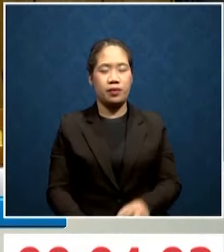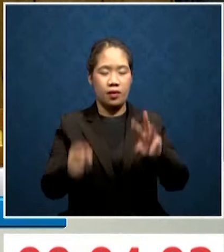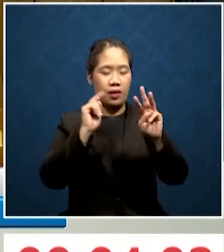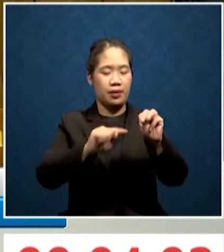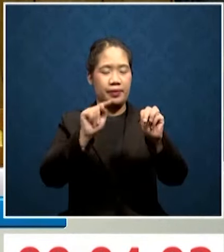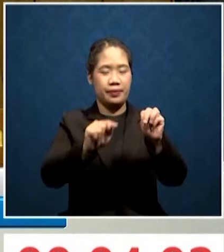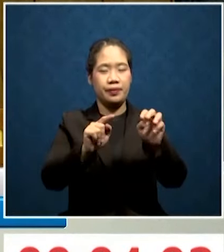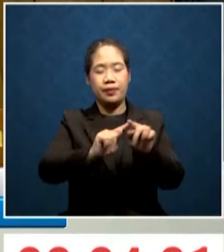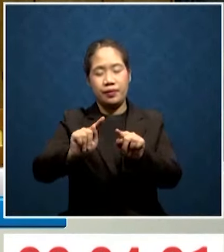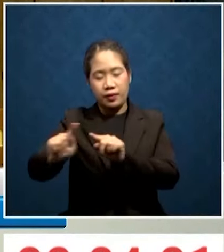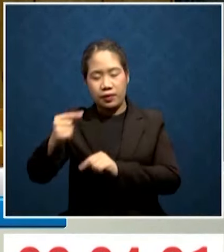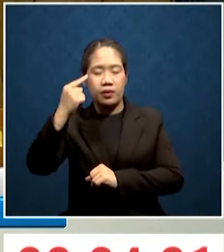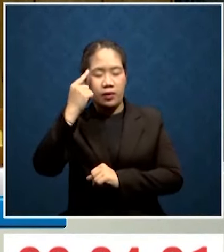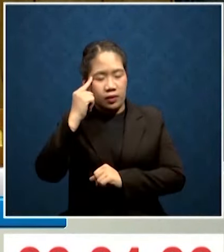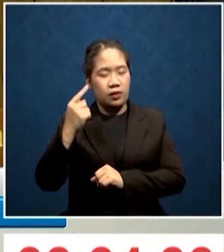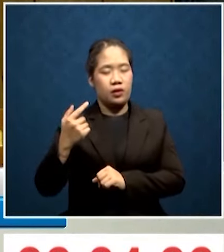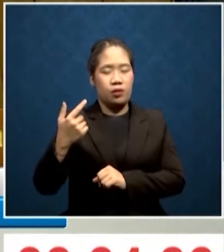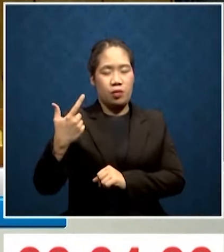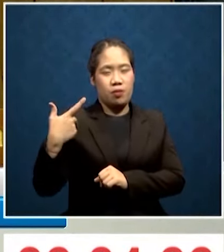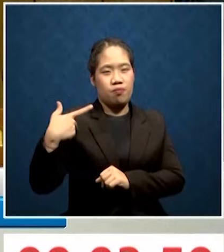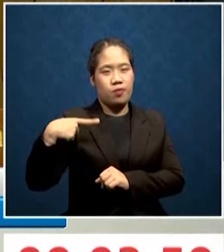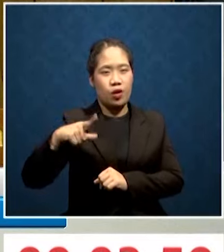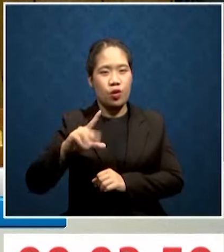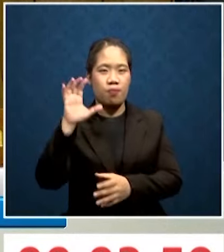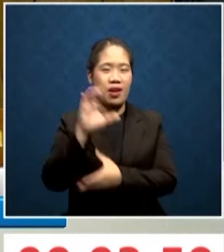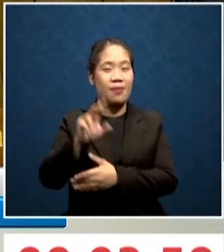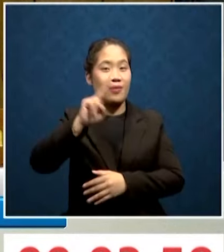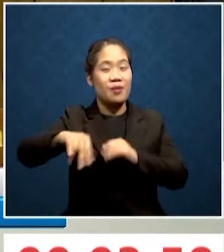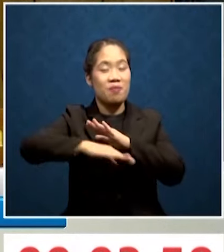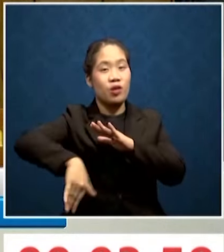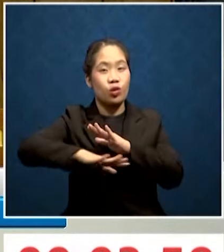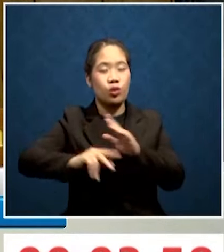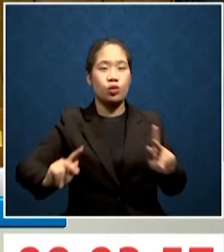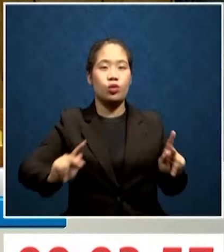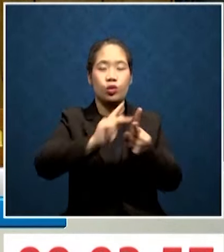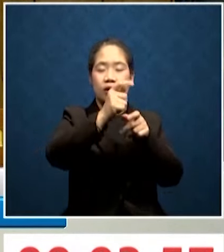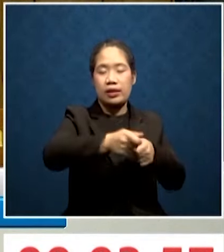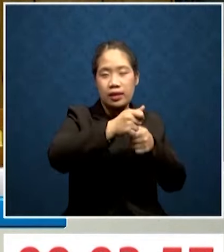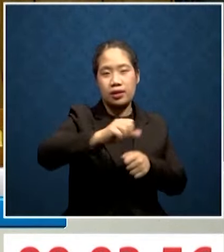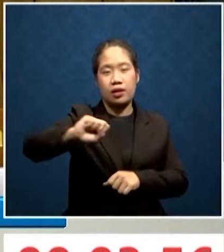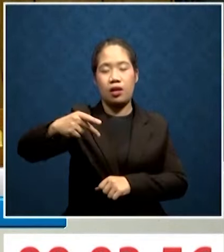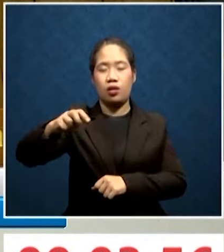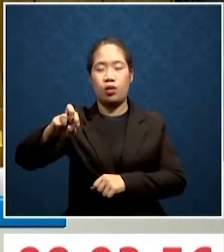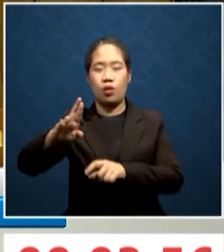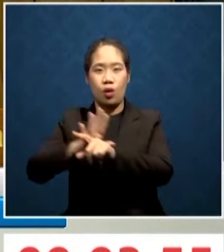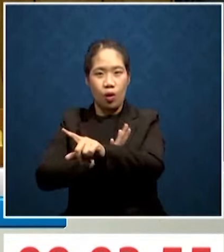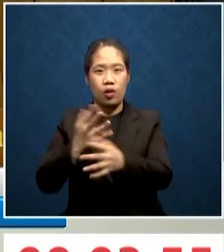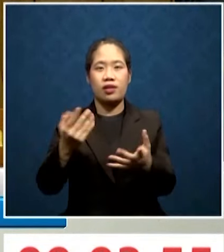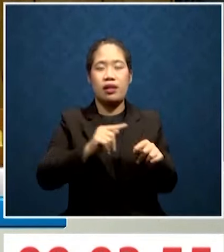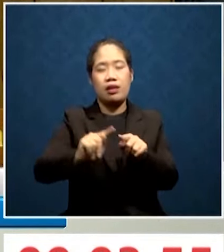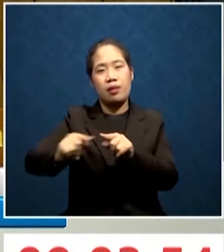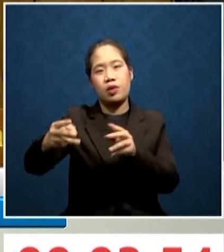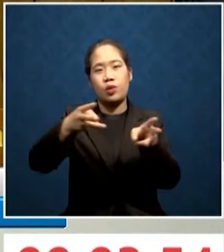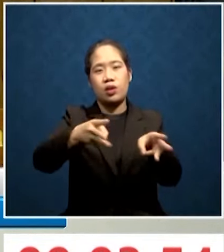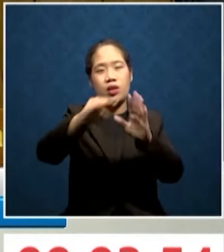างๆที่จะให้มีผลบังคับใช้เบื้องต้นนั้นทางกระทรวงเกษตรและสหกรณ์จะใช้กลไกทางกฎหม